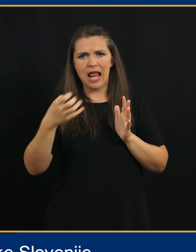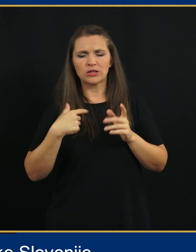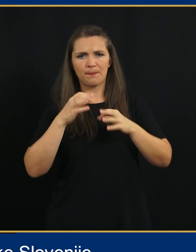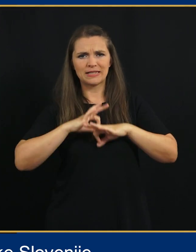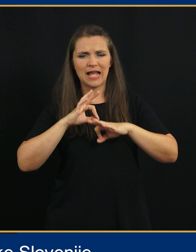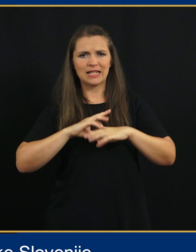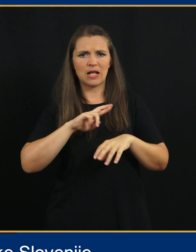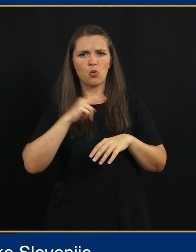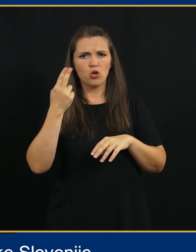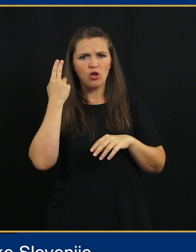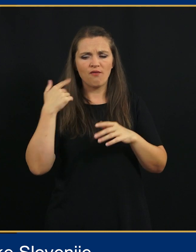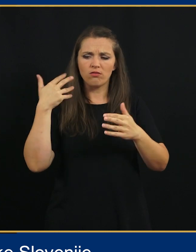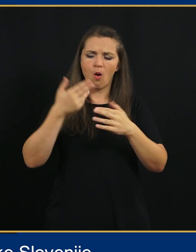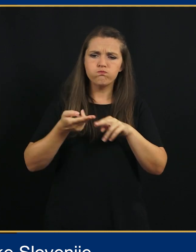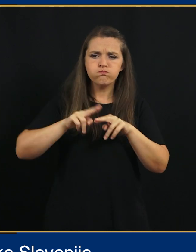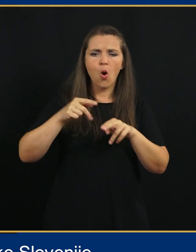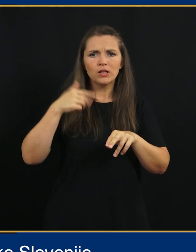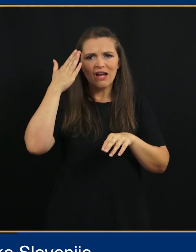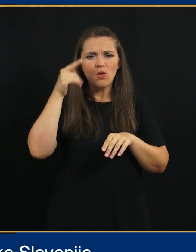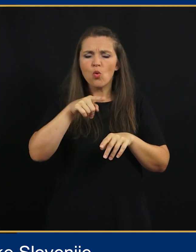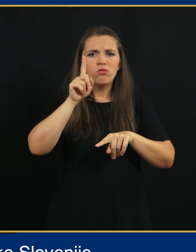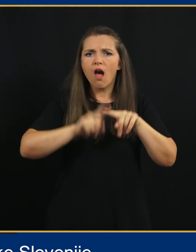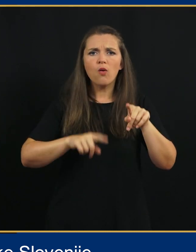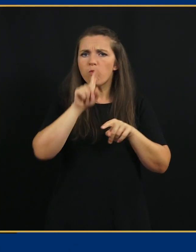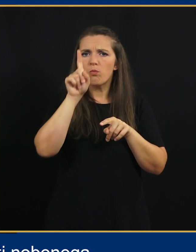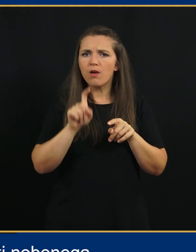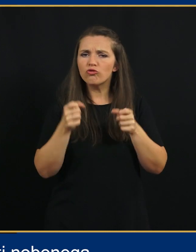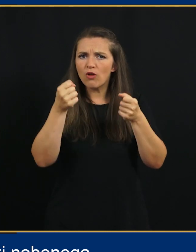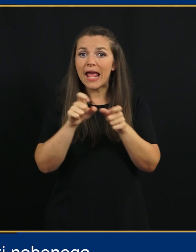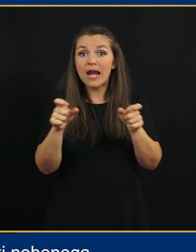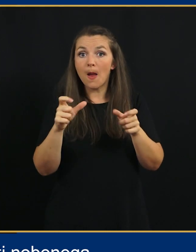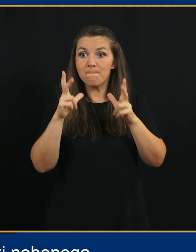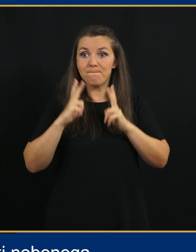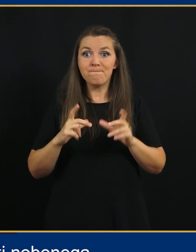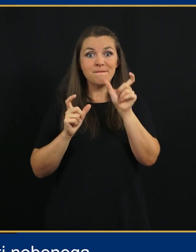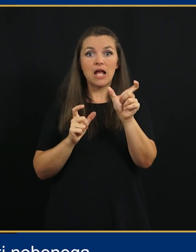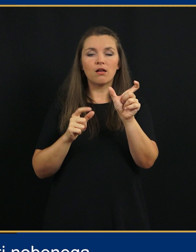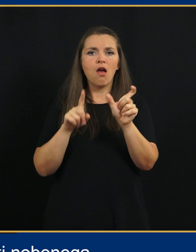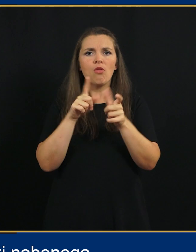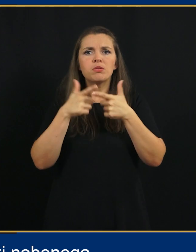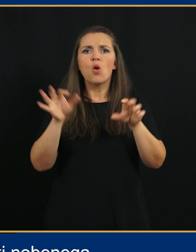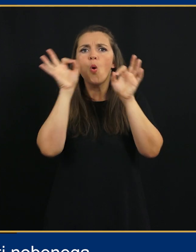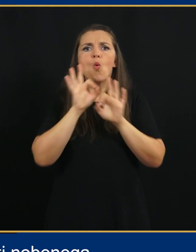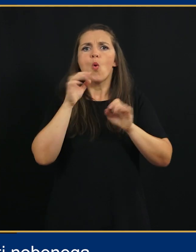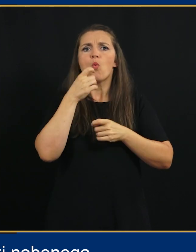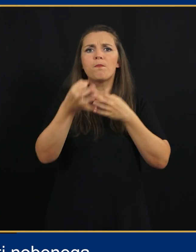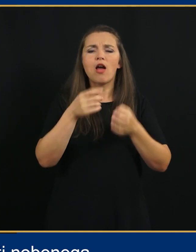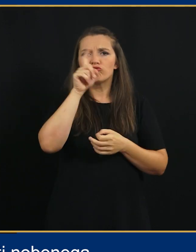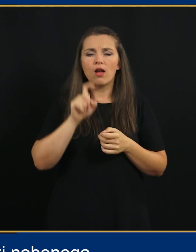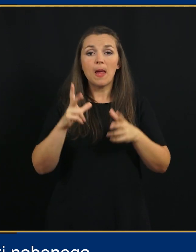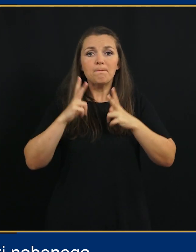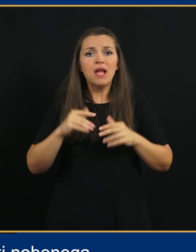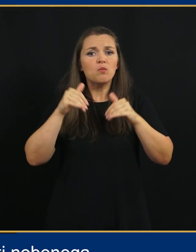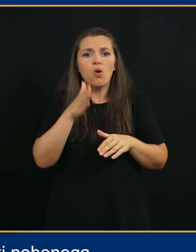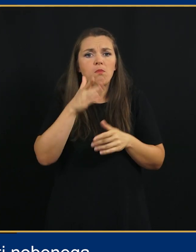predsednica Republike Slovenije, bolj se zavedam, da je to napačno vprašanje, ker ko gre za mir, ne bi smelo biti nobenega vprašanja. Mir